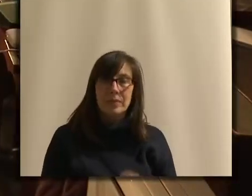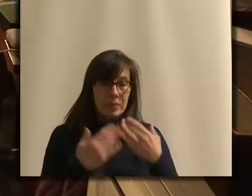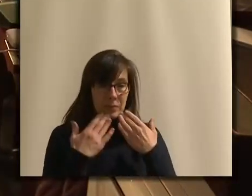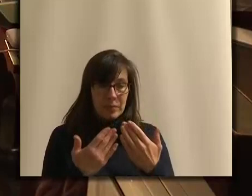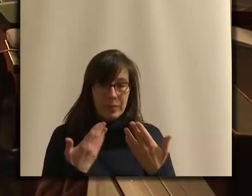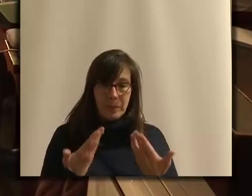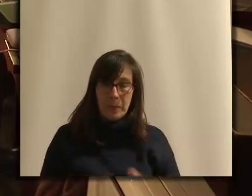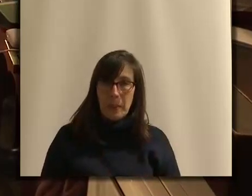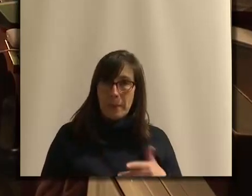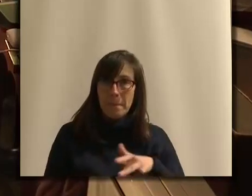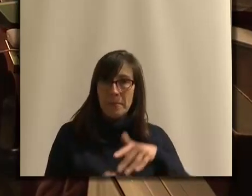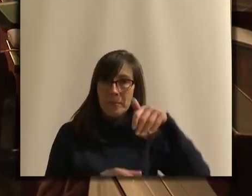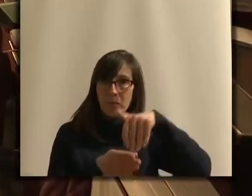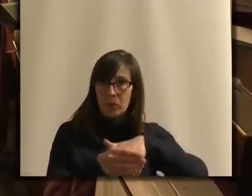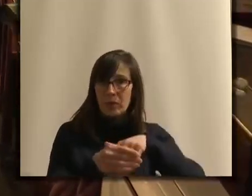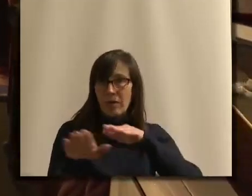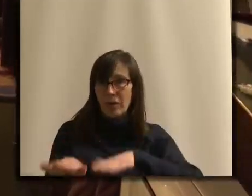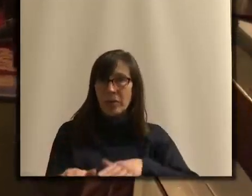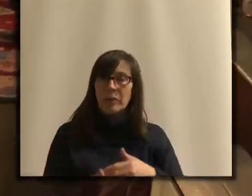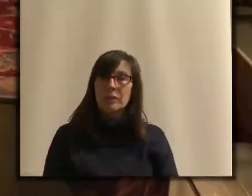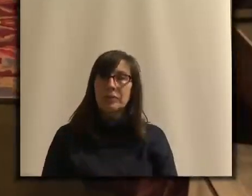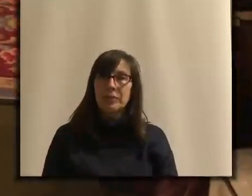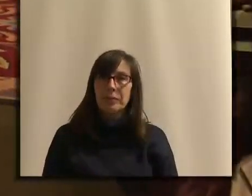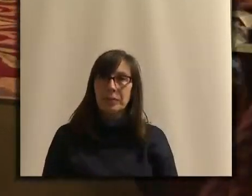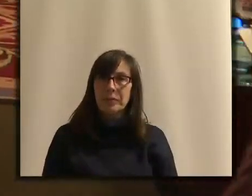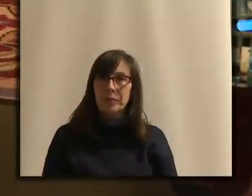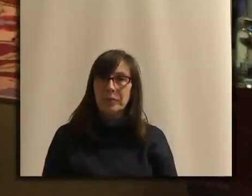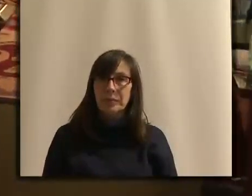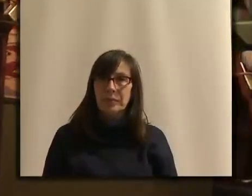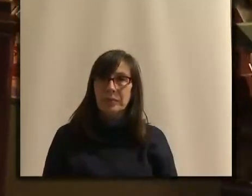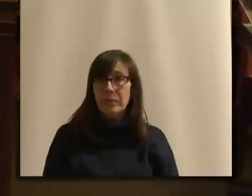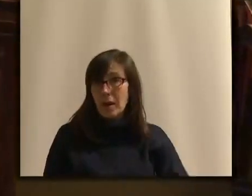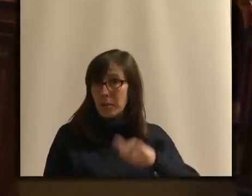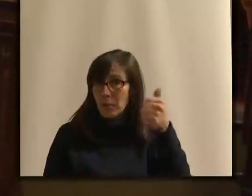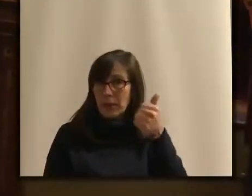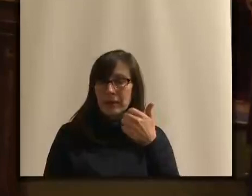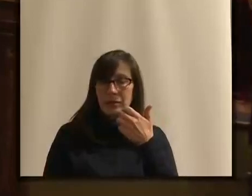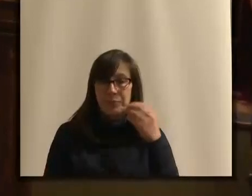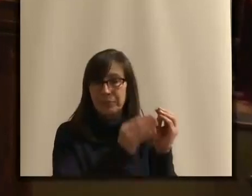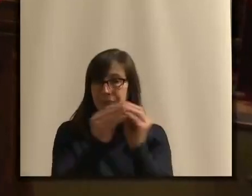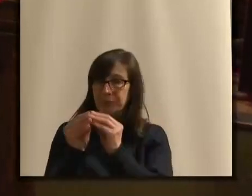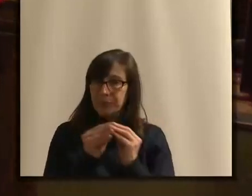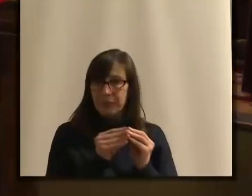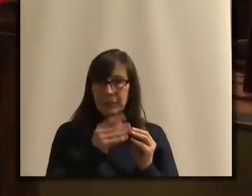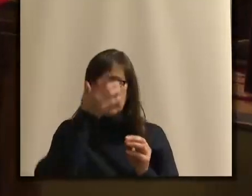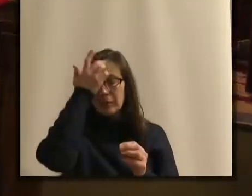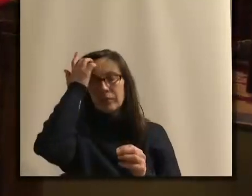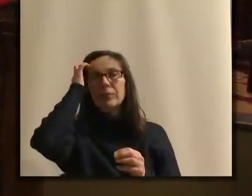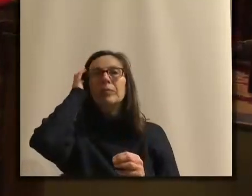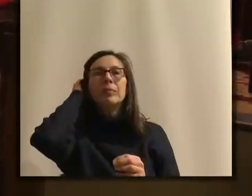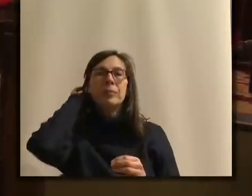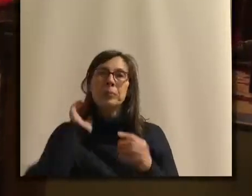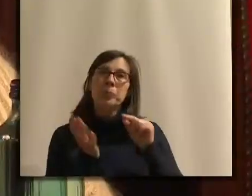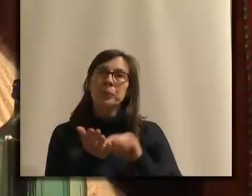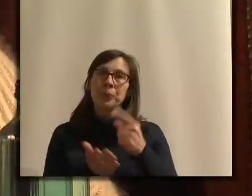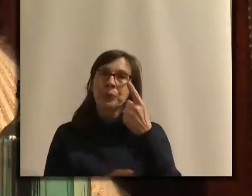Doncs passem a votació. Vots a favor? Es queda aprovat per unanimitat. I punt